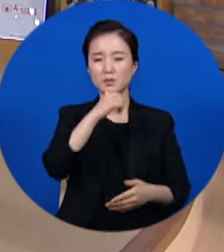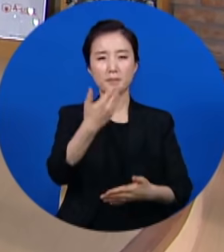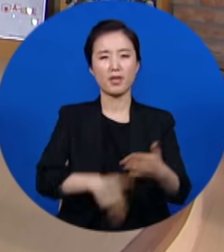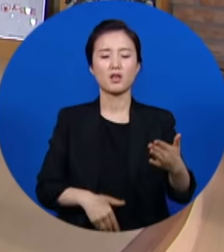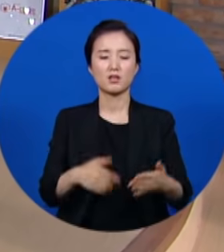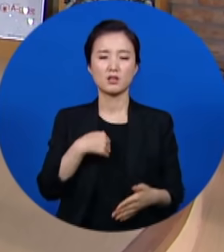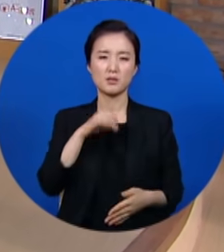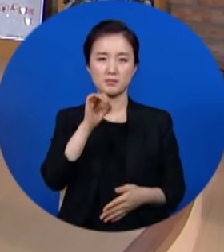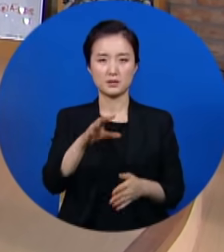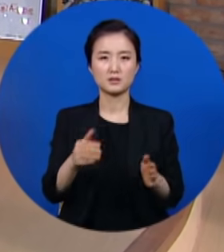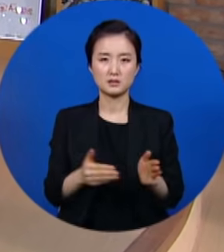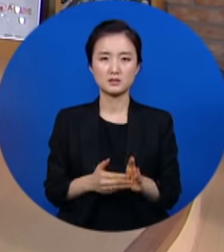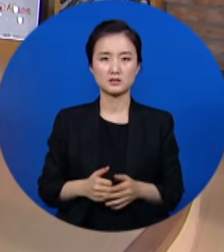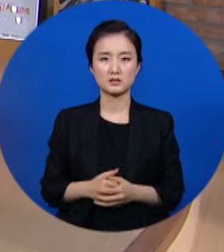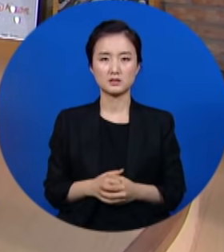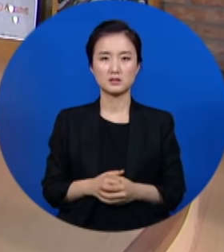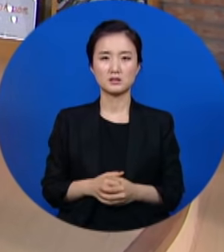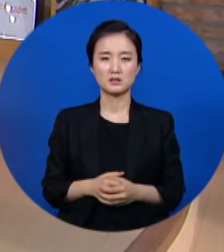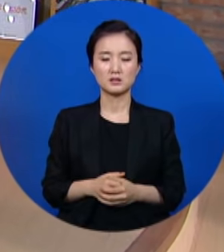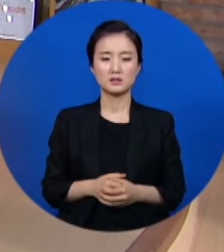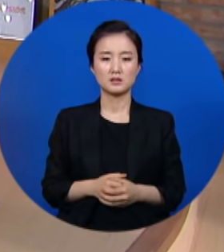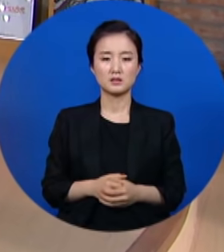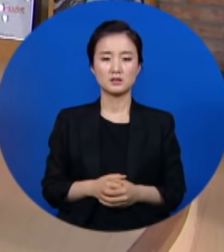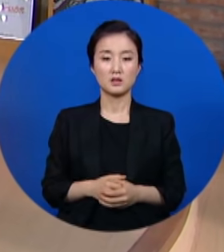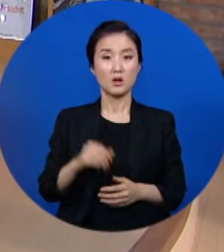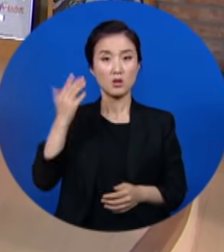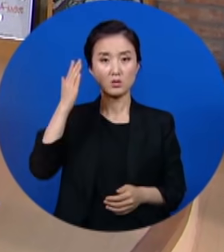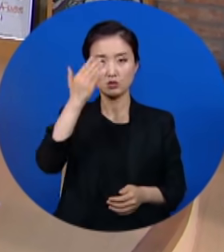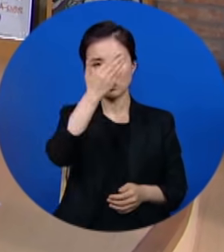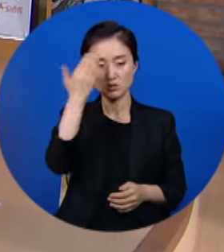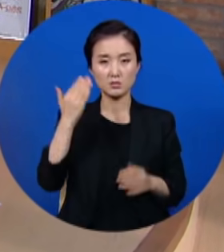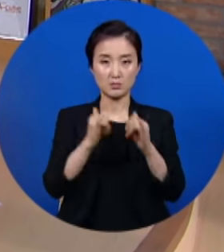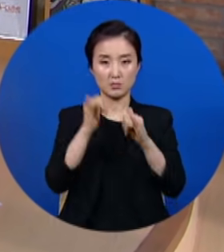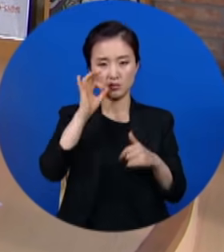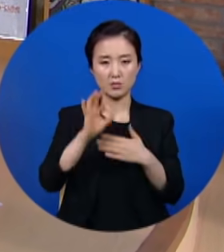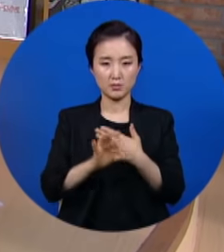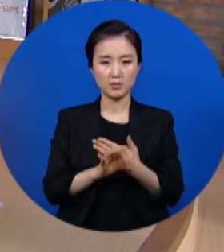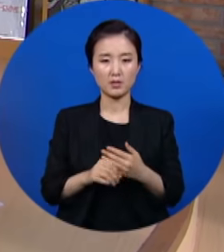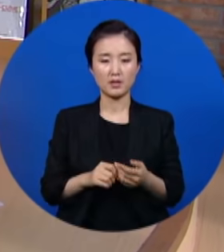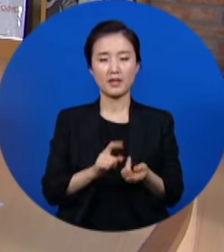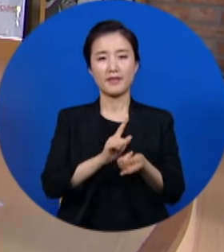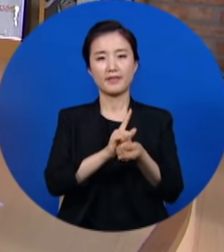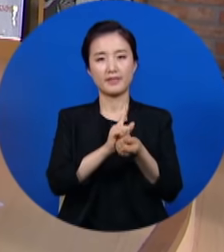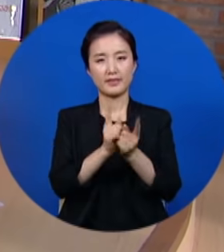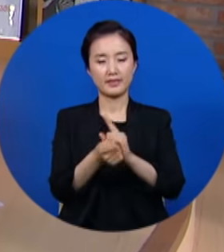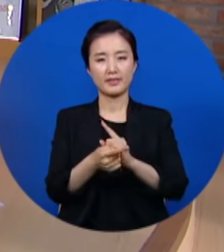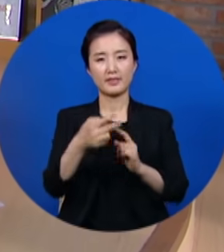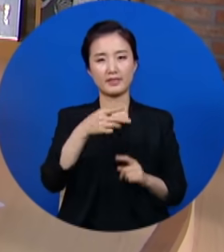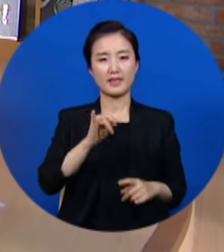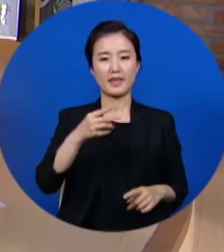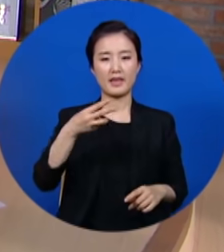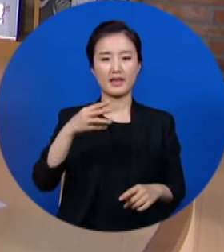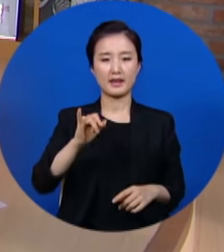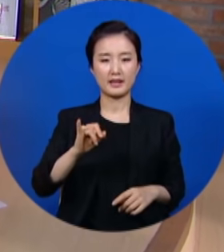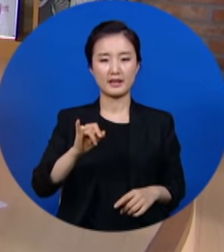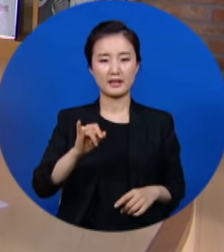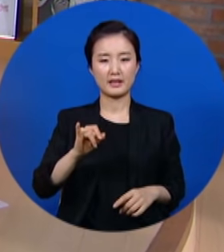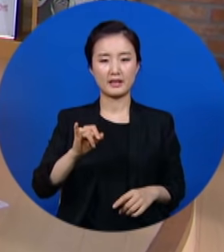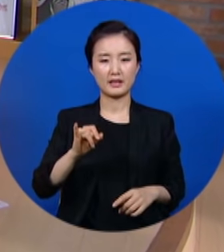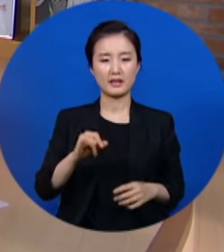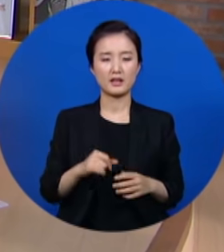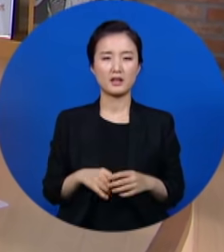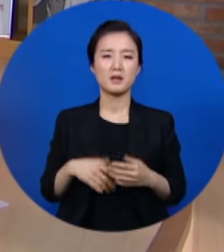얼마전에 어느 신문의 보니까요 요즘 젊은 애들 사이에 배리 맞선 유행이 합니다 젊은애들은